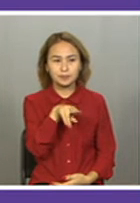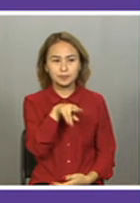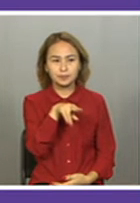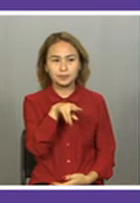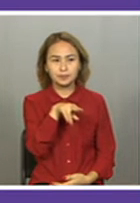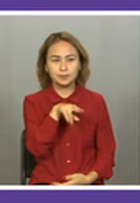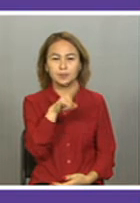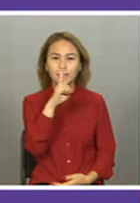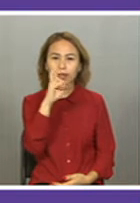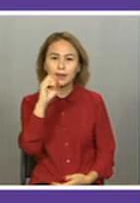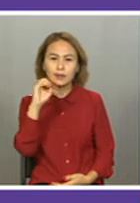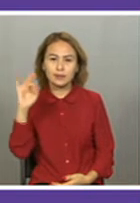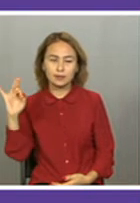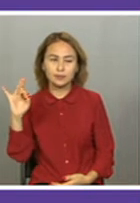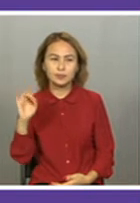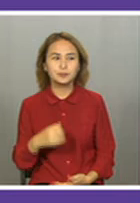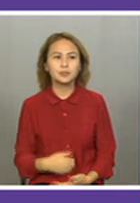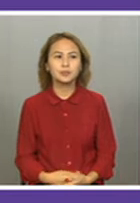кәсіпкер.